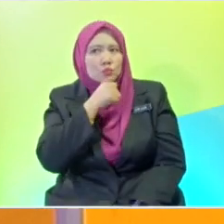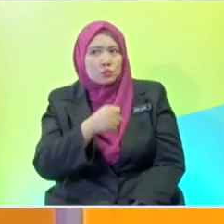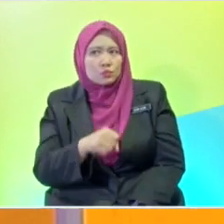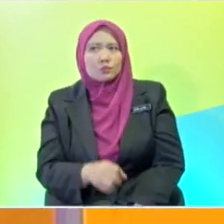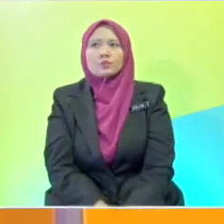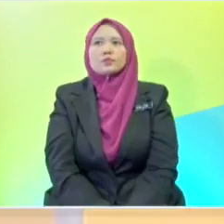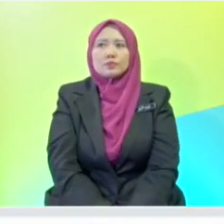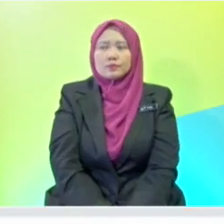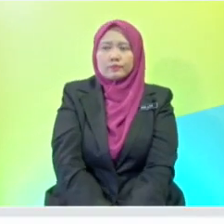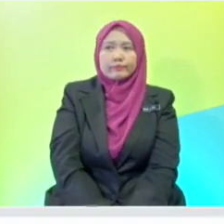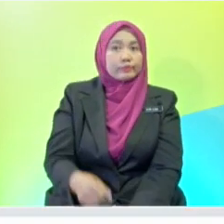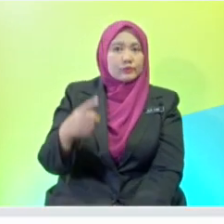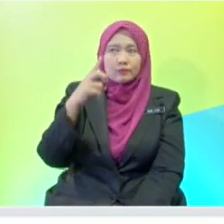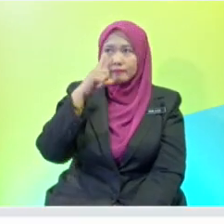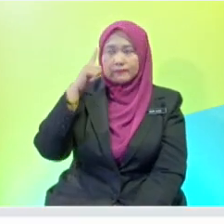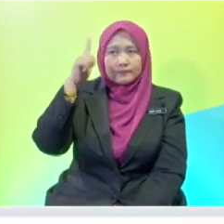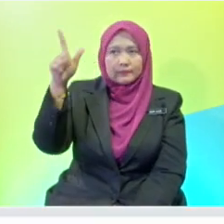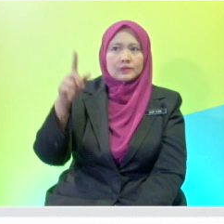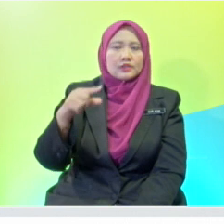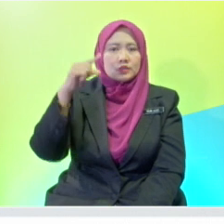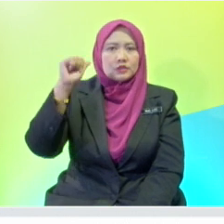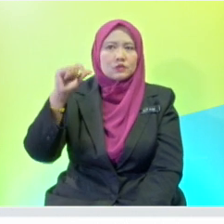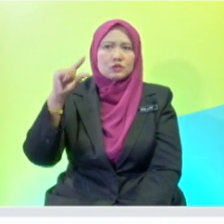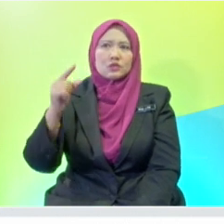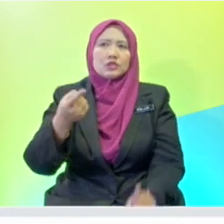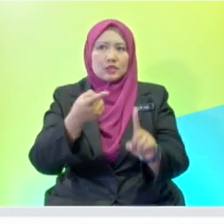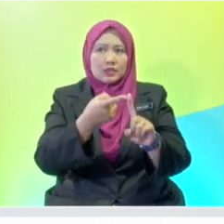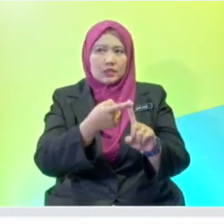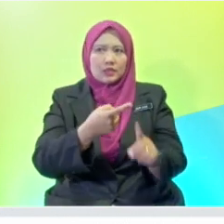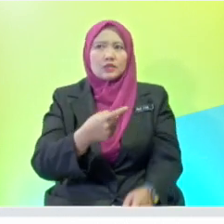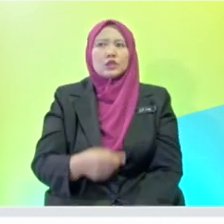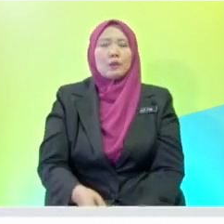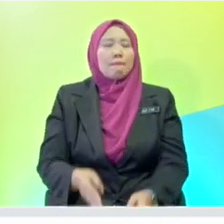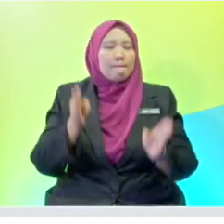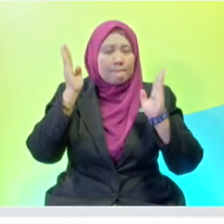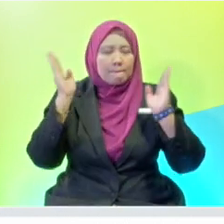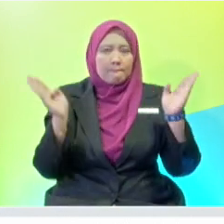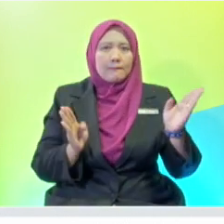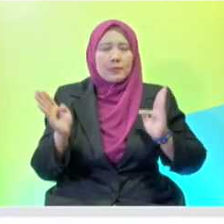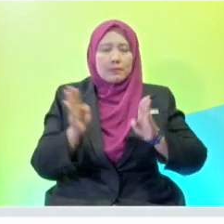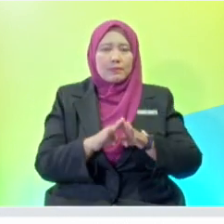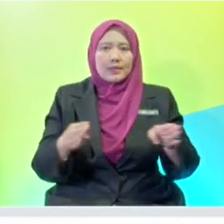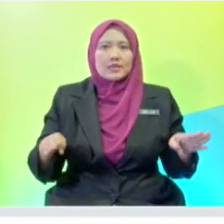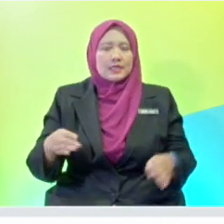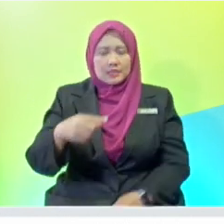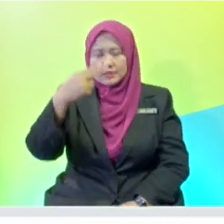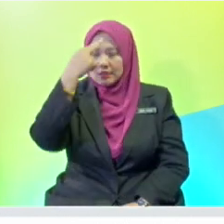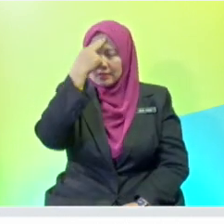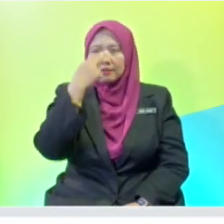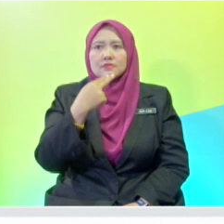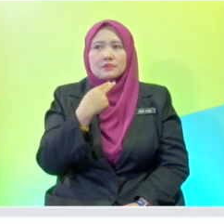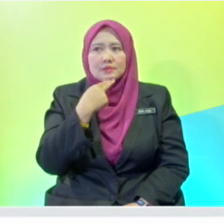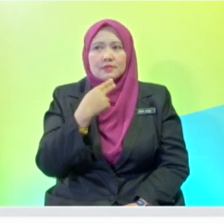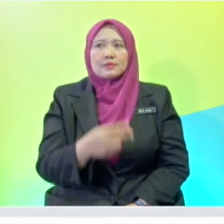yaitu jorontologi berasal dari berasal dari bahasa latin yaitu jeros dan logos yang mempunyai